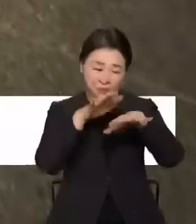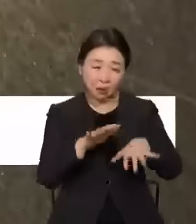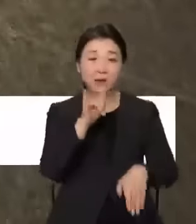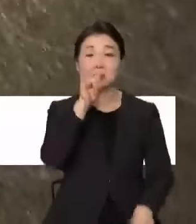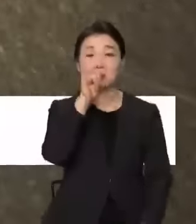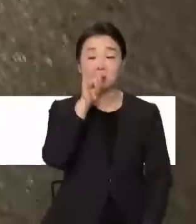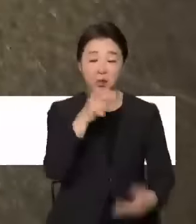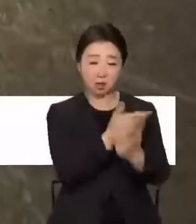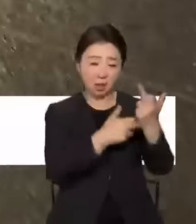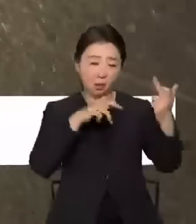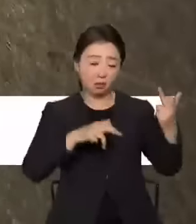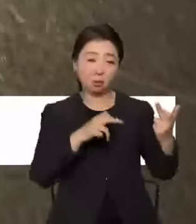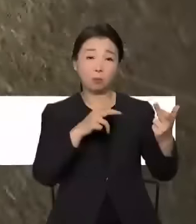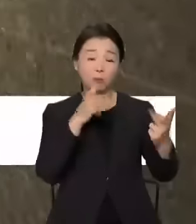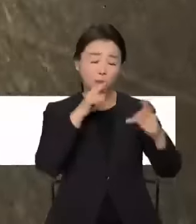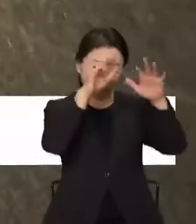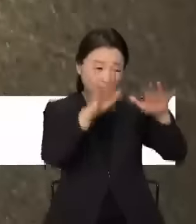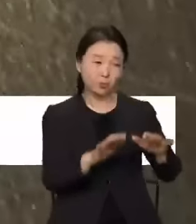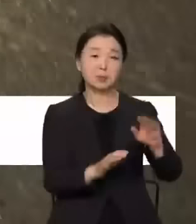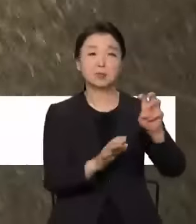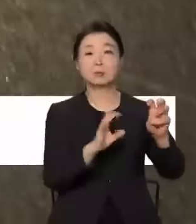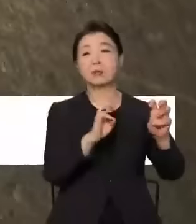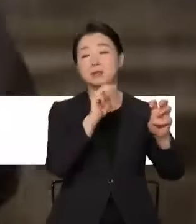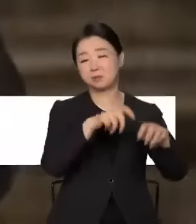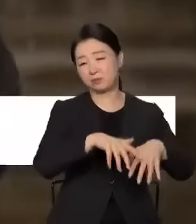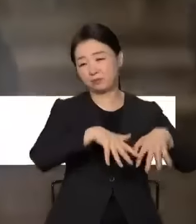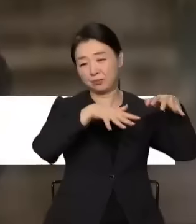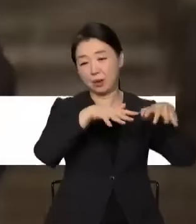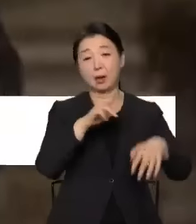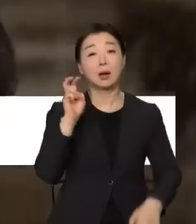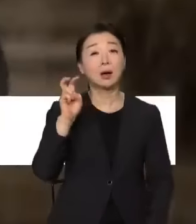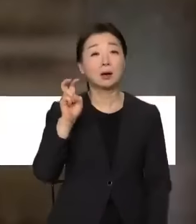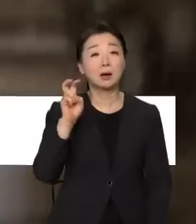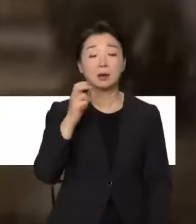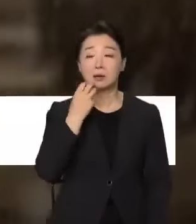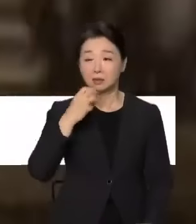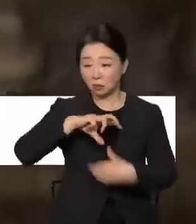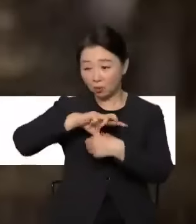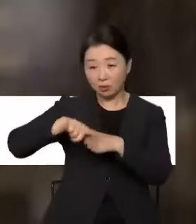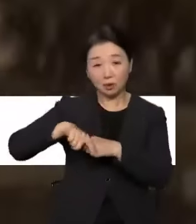앞으로 강원도에 많게는 30cm가량의 눈이 내리겠고 서울 경기에도